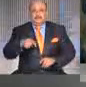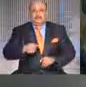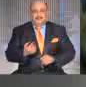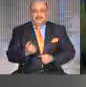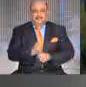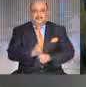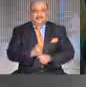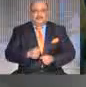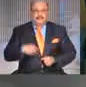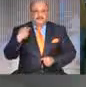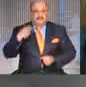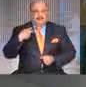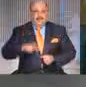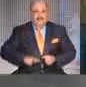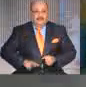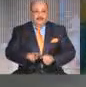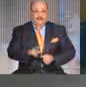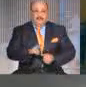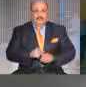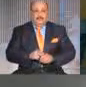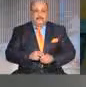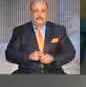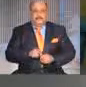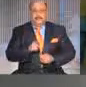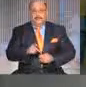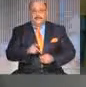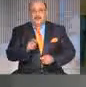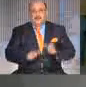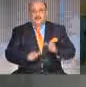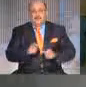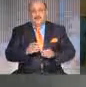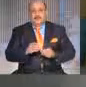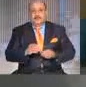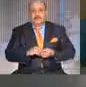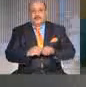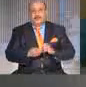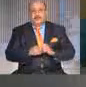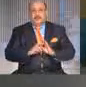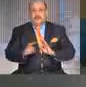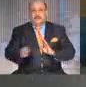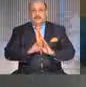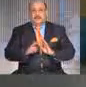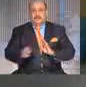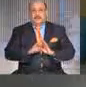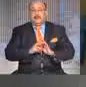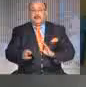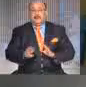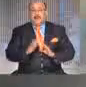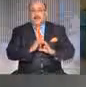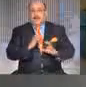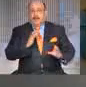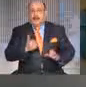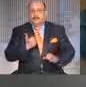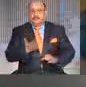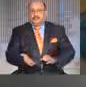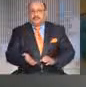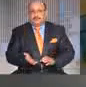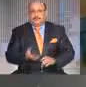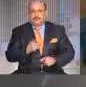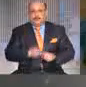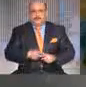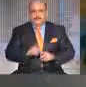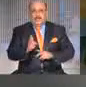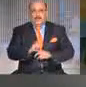ليجوبوا شوارع مدنين ومعتمديات الولاية وولاية تطاوين كذلك ما يقارب 71 متطوع. حبينا نعمل اليوم